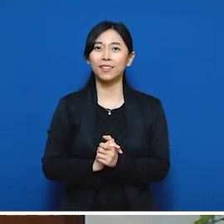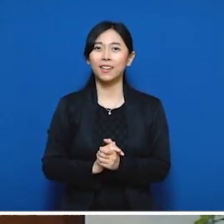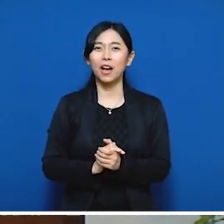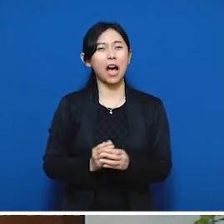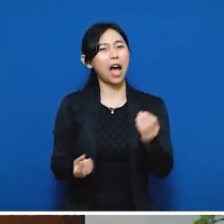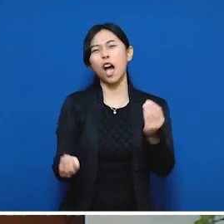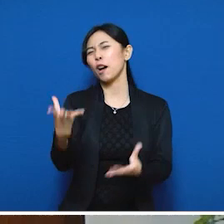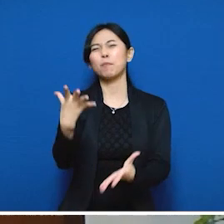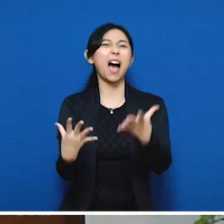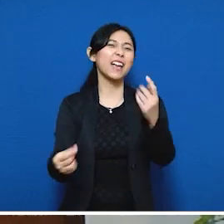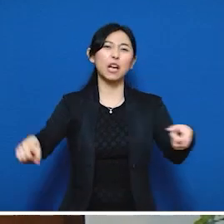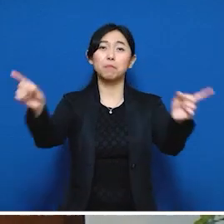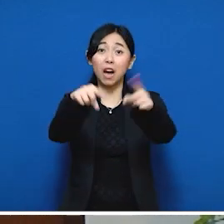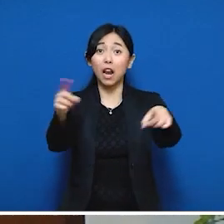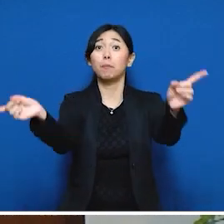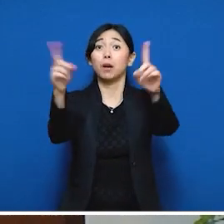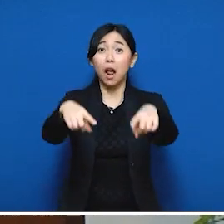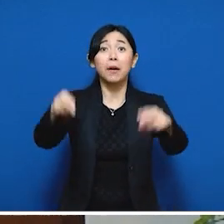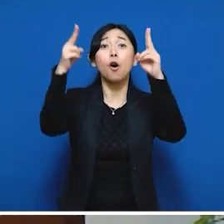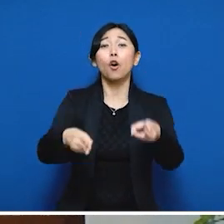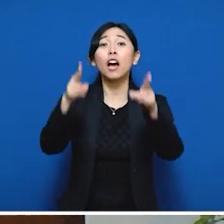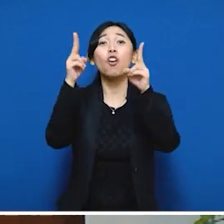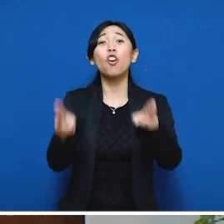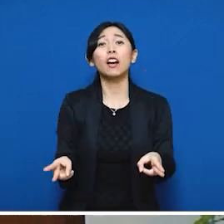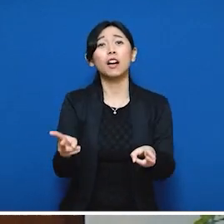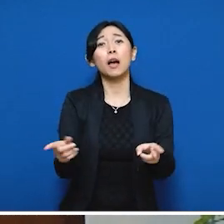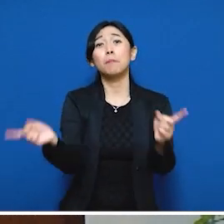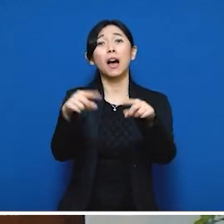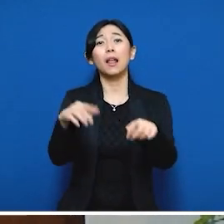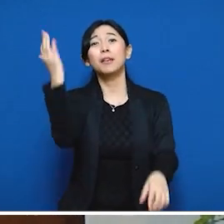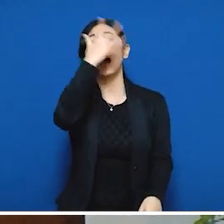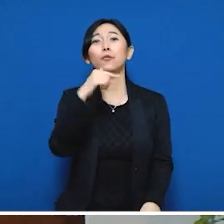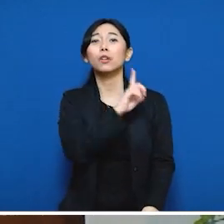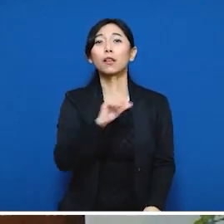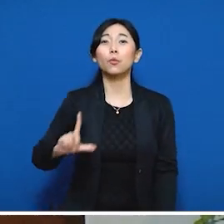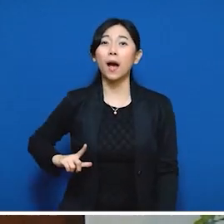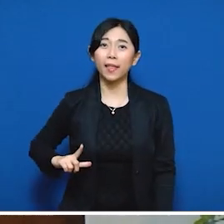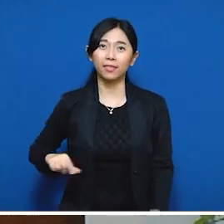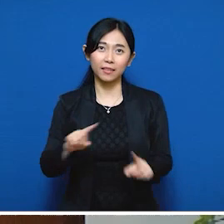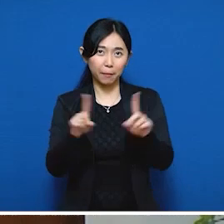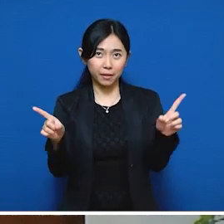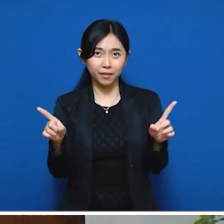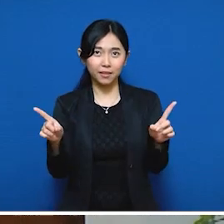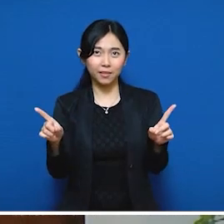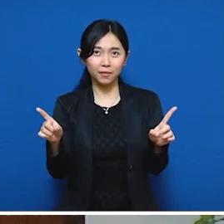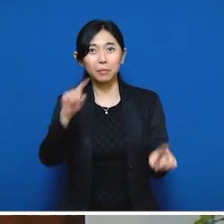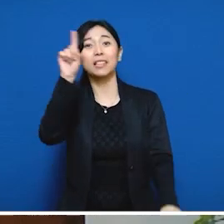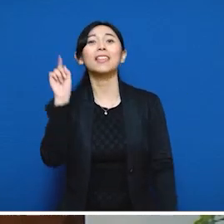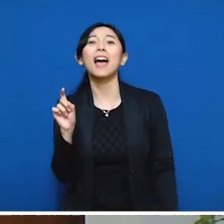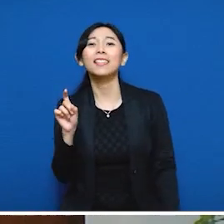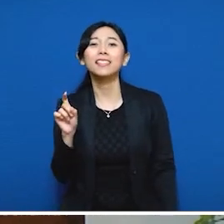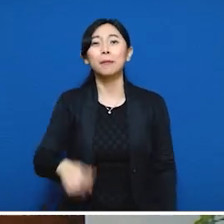pengalaman hidup dari orang-orang yang mengalami anugerah Tuhan. Tapi sesungguhnya, saudara-saudara, kita